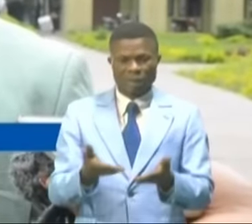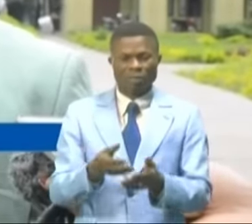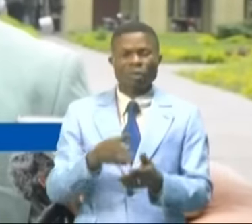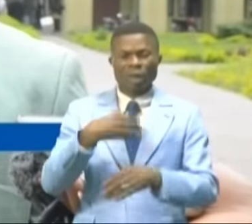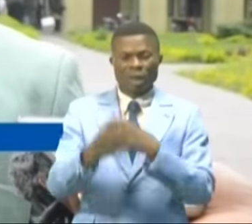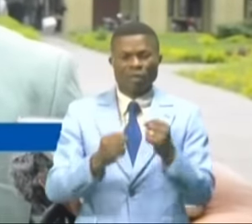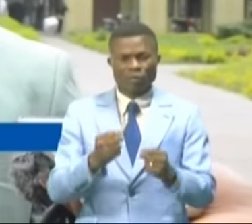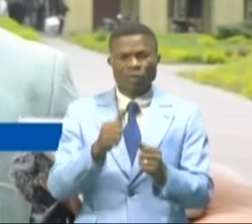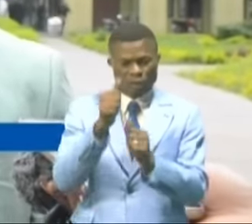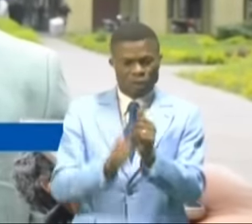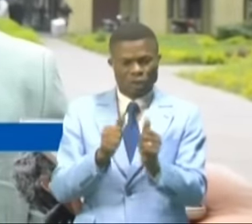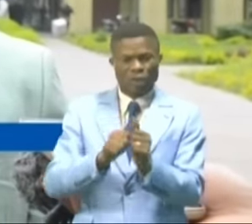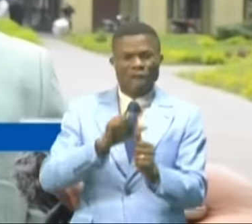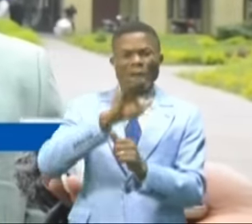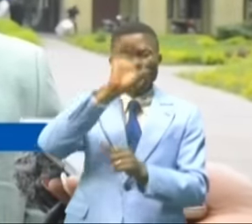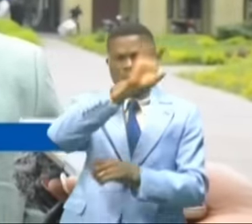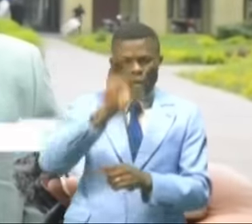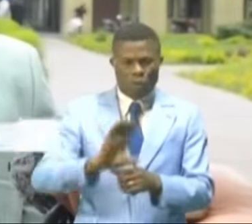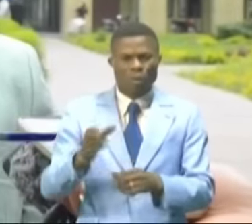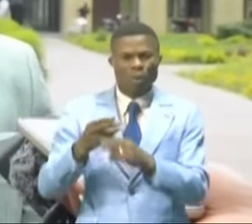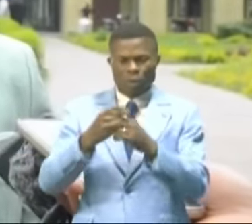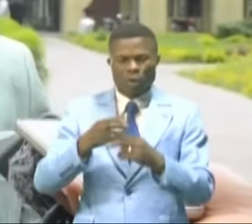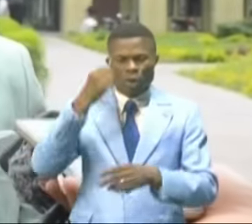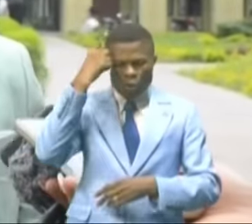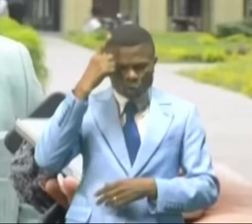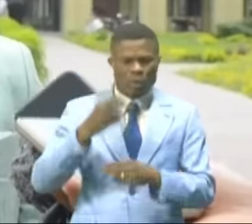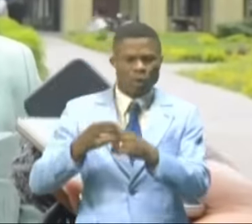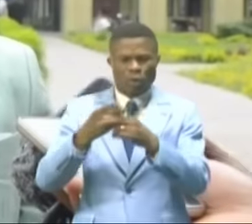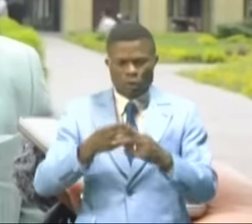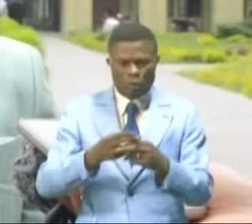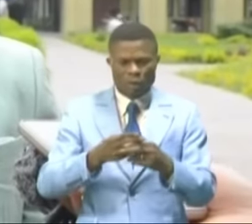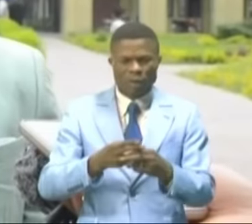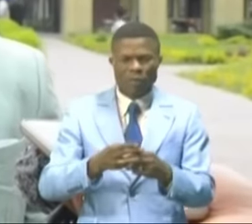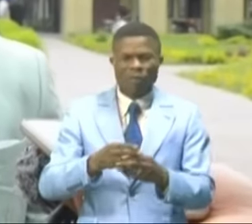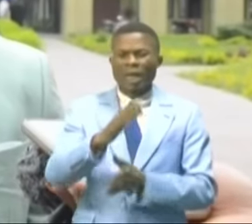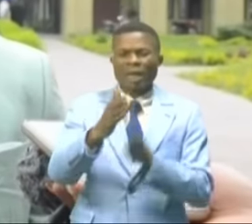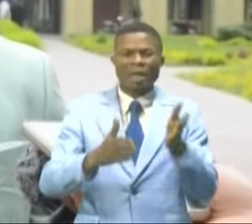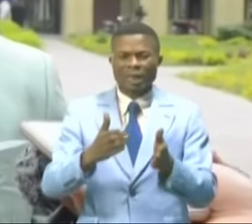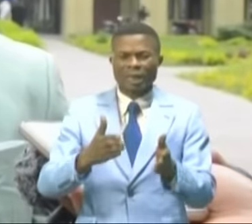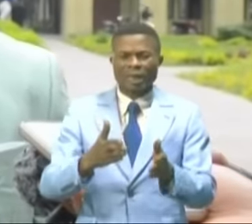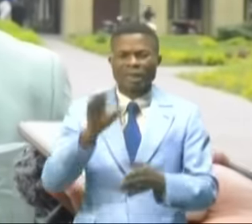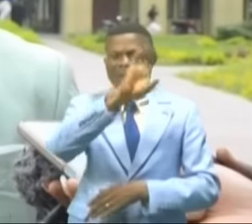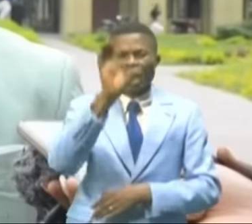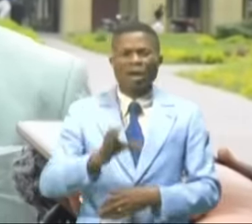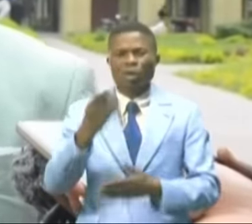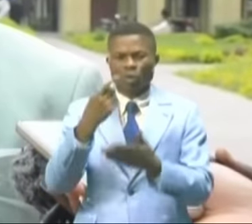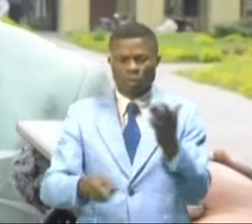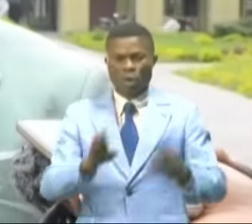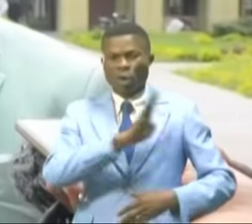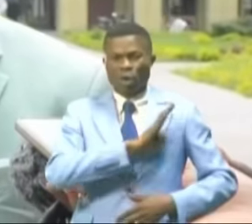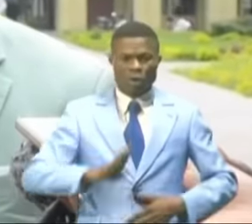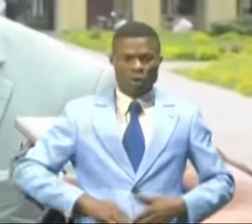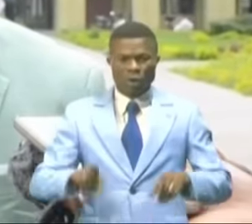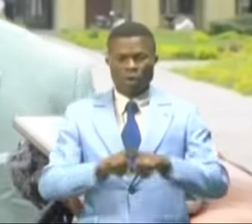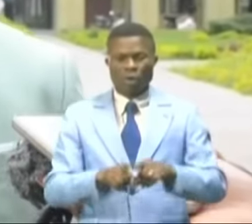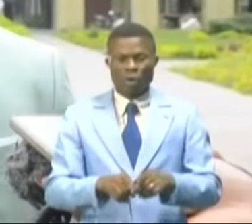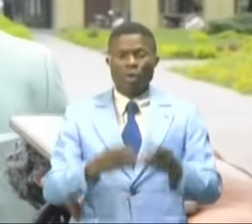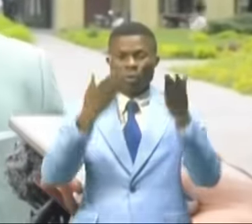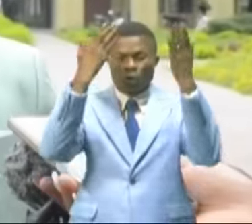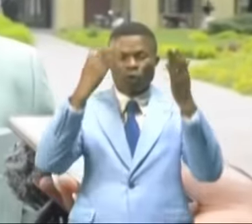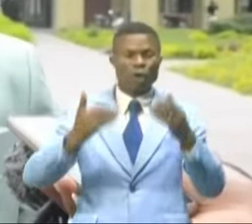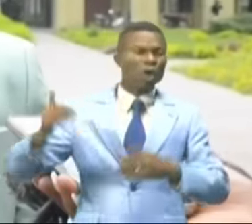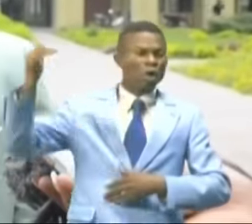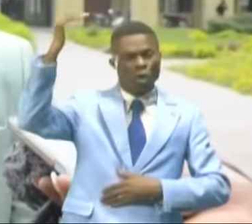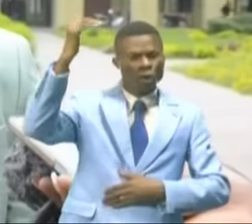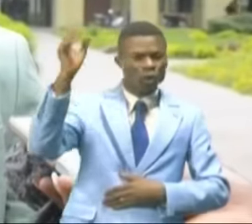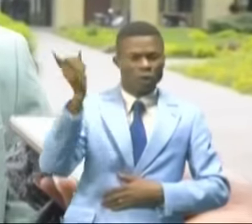effort pour qu'ils comprennent comment contrôler l'exécutif local. Désormais, le bourgmestre ne sera pas comme un petit dieu, comme on l'a